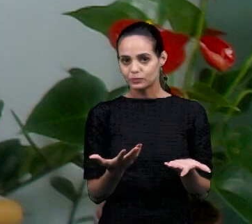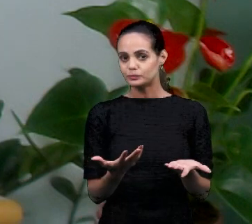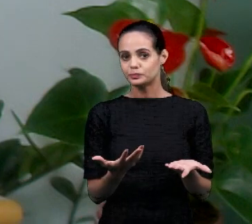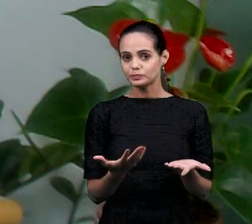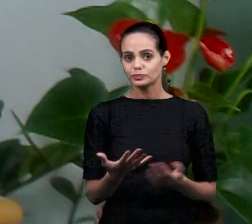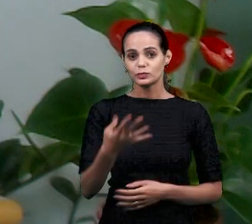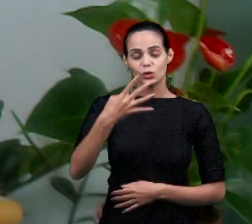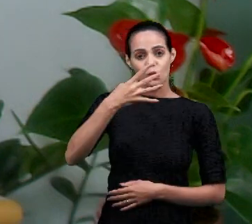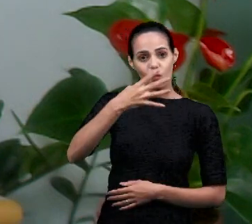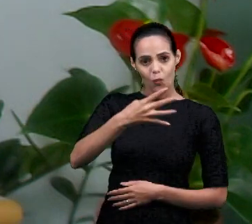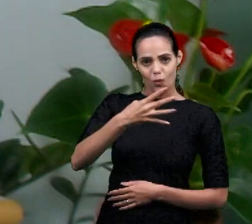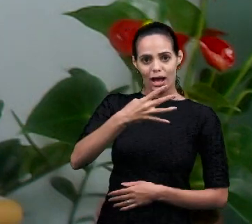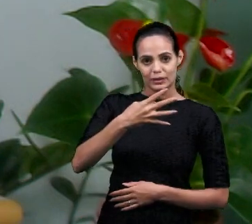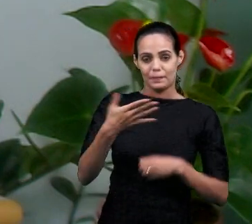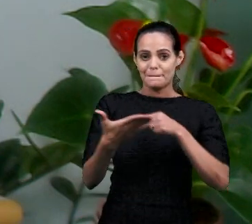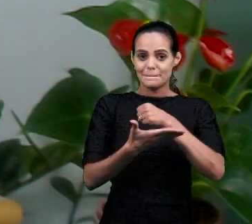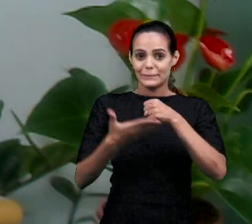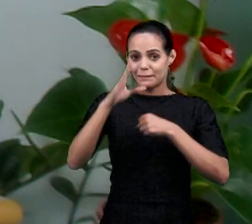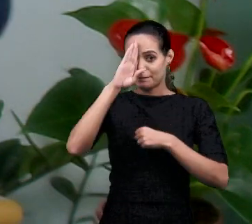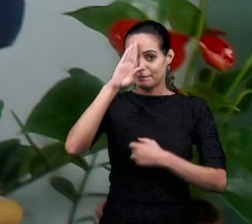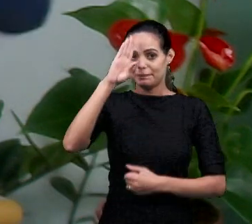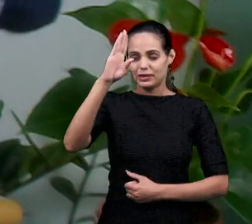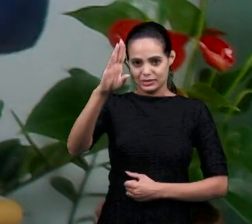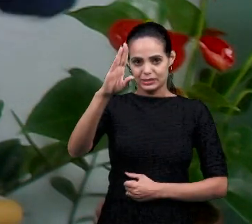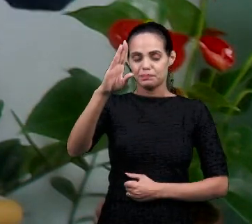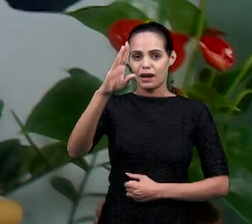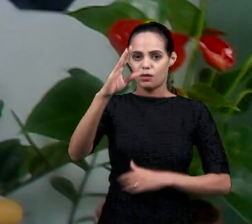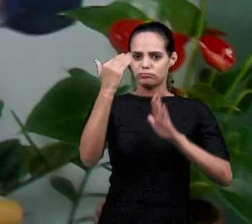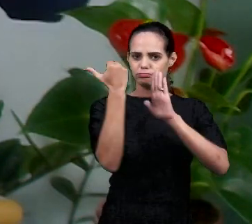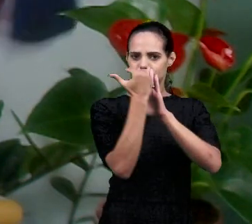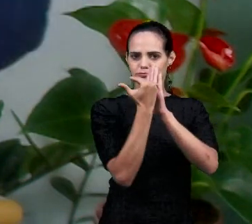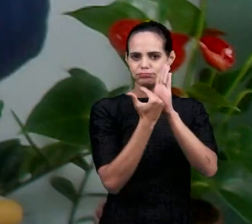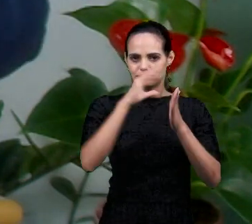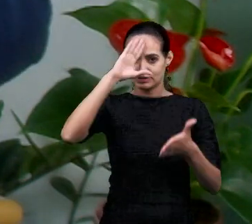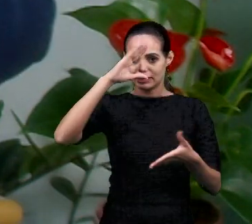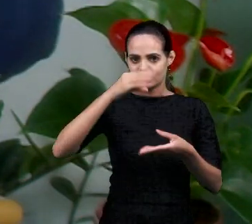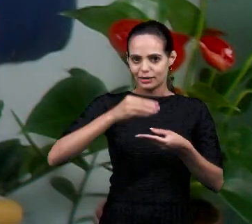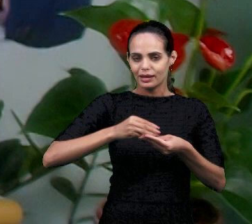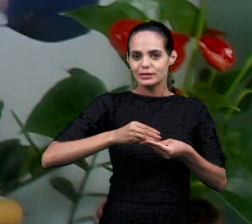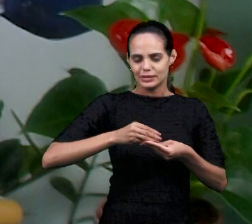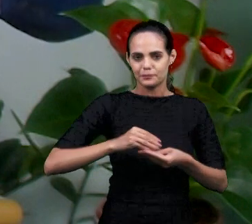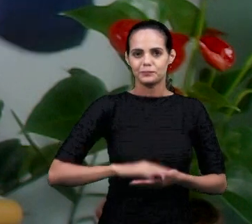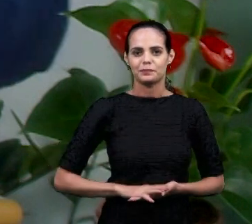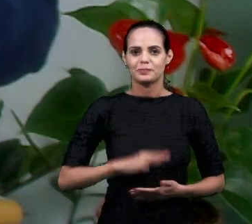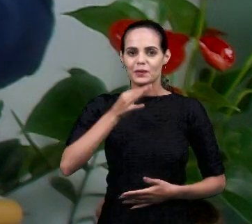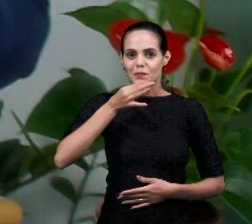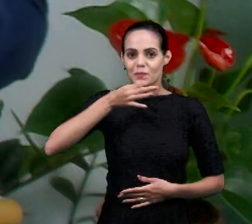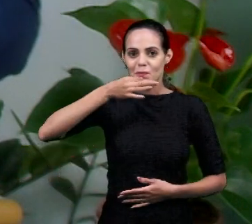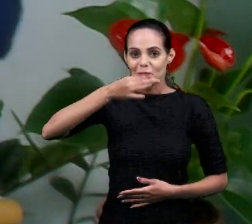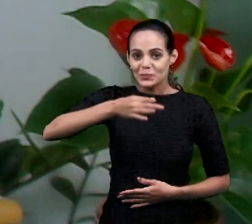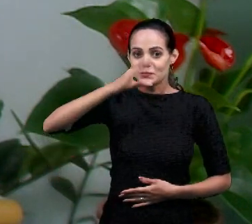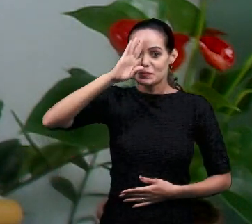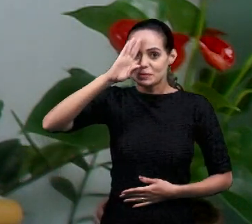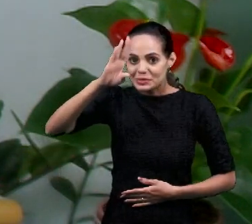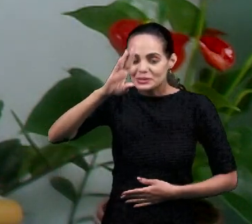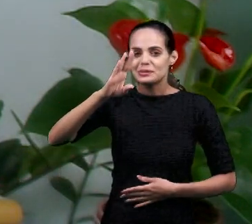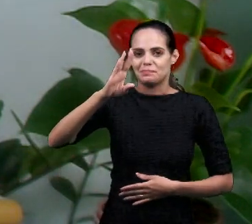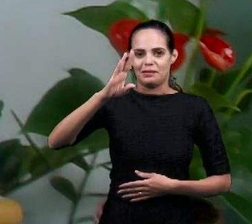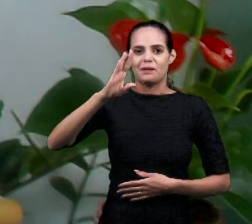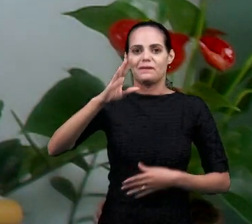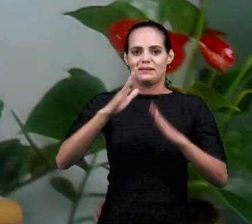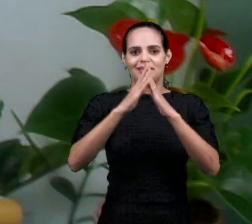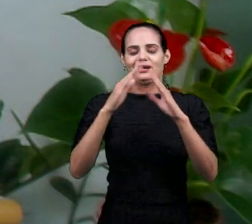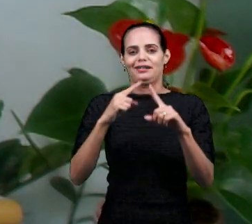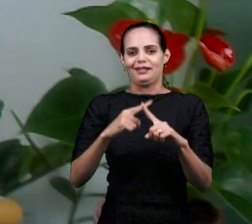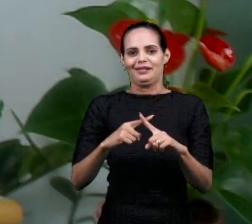des quatre, nous pouvons dire, les quatre principaux. Ça, c'est l'argument central de l'Église. L'Église